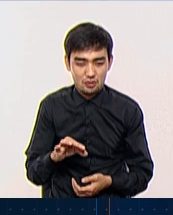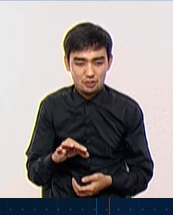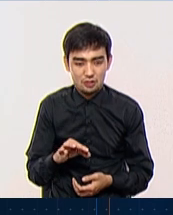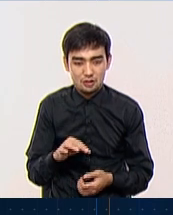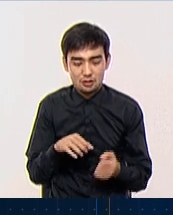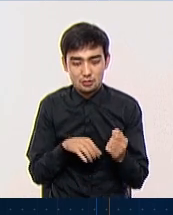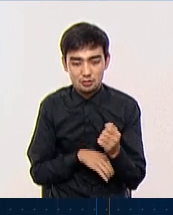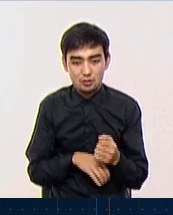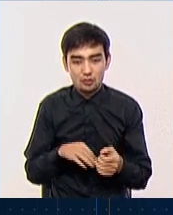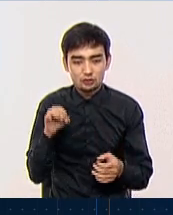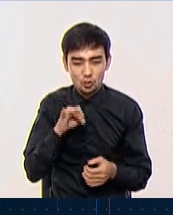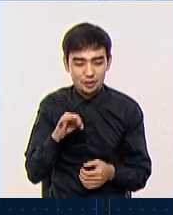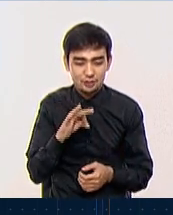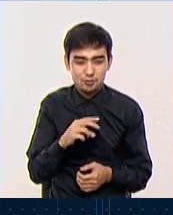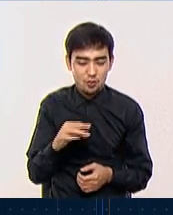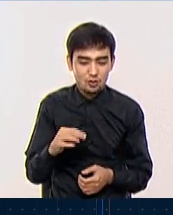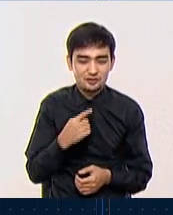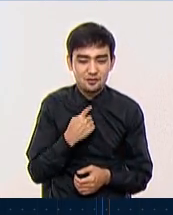по свету, по звуку.